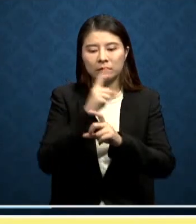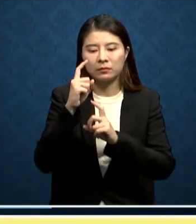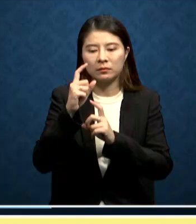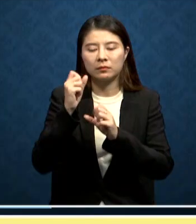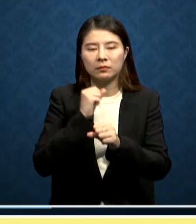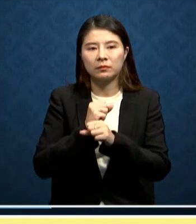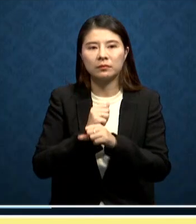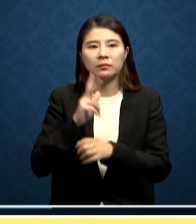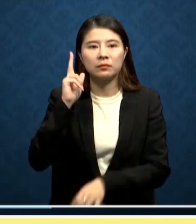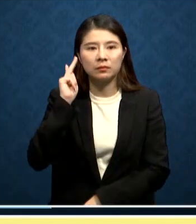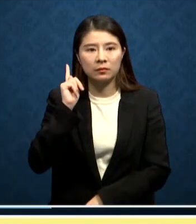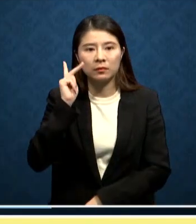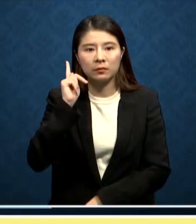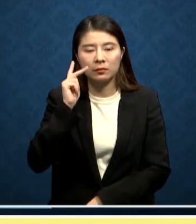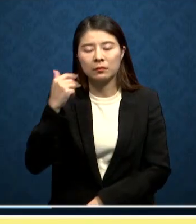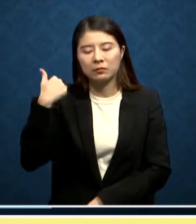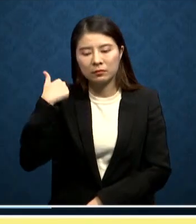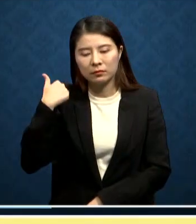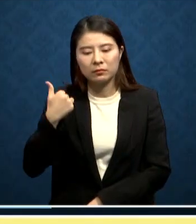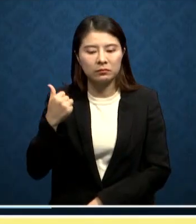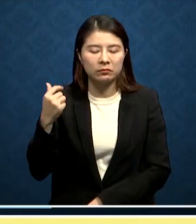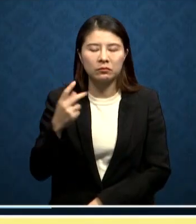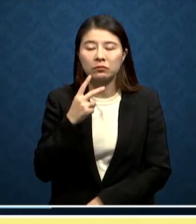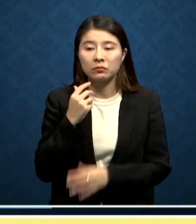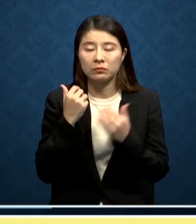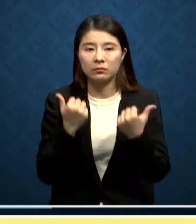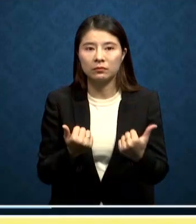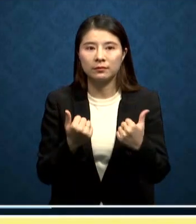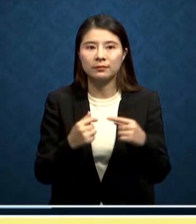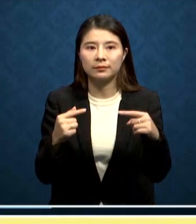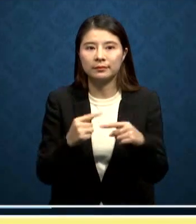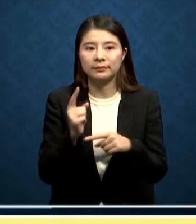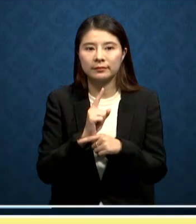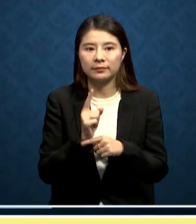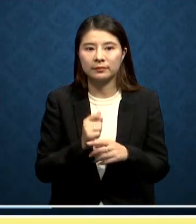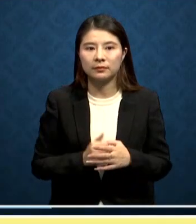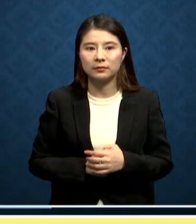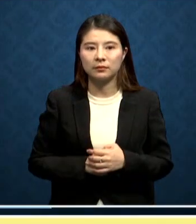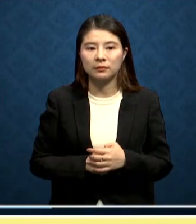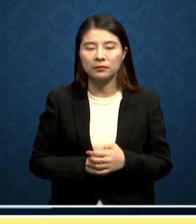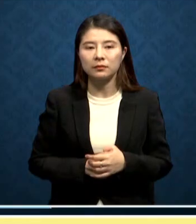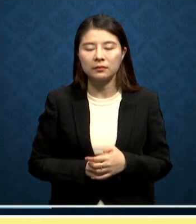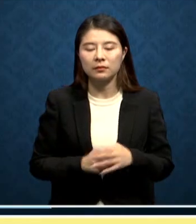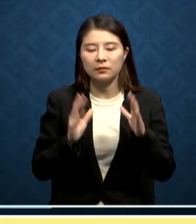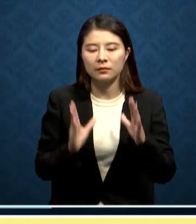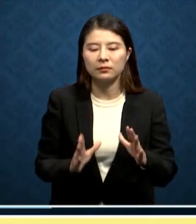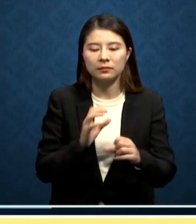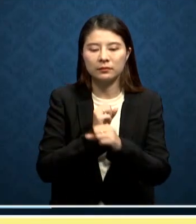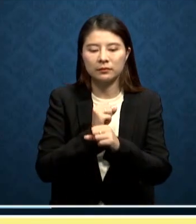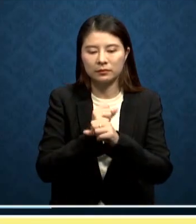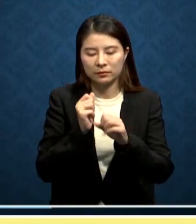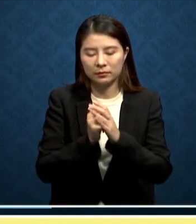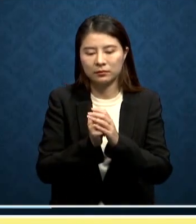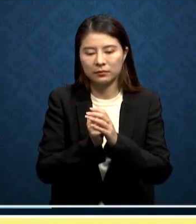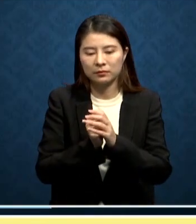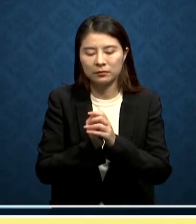ข่าวต่างๆเนี่ยจะเห็นว่าเอ่อปัจจุบันเนี้ยมันมีการทำผิดกฎหมายนะมาก